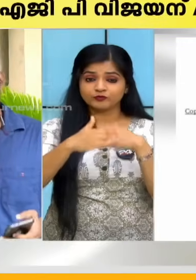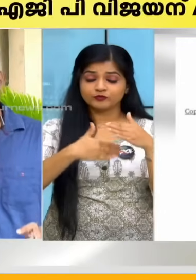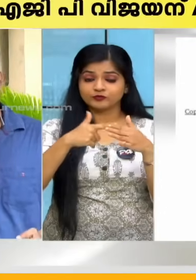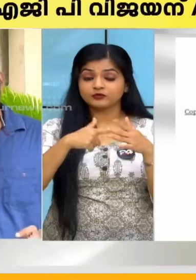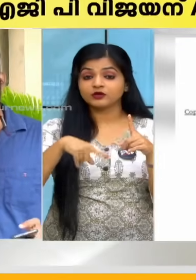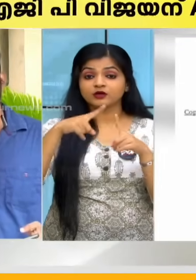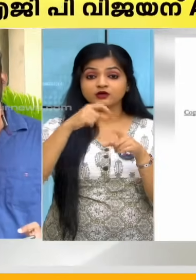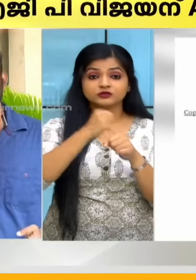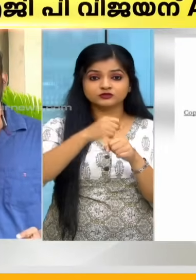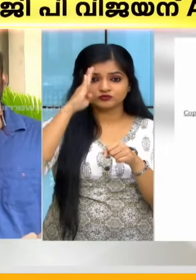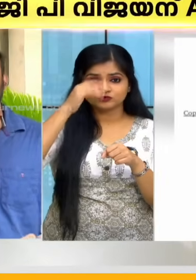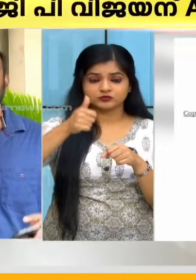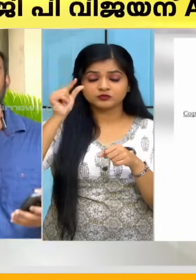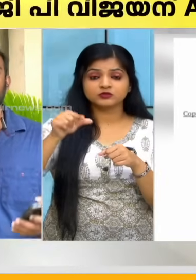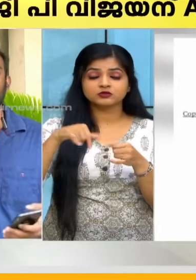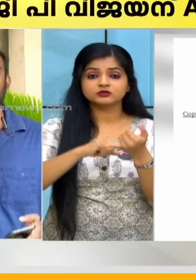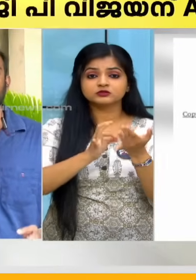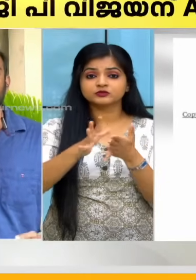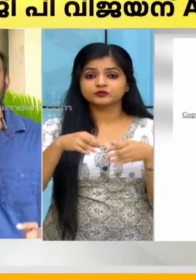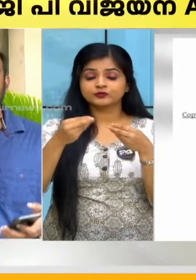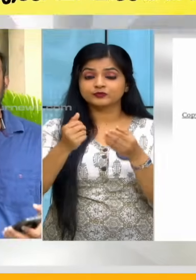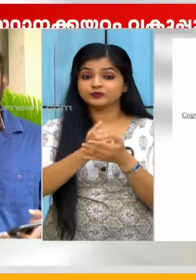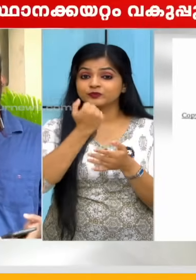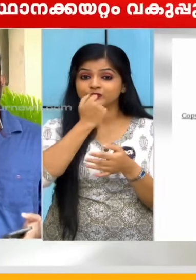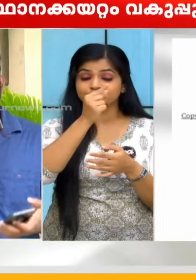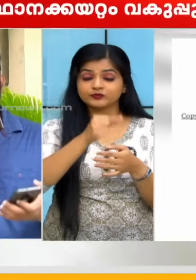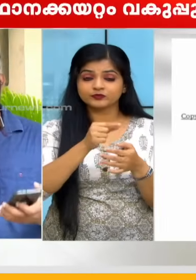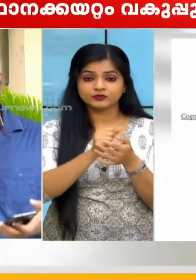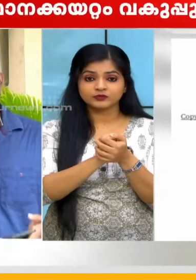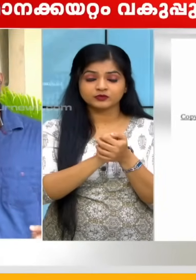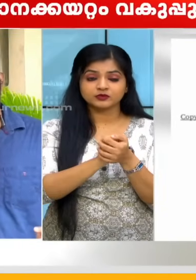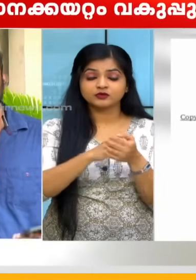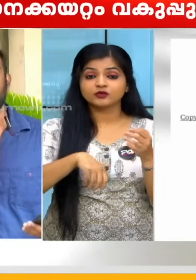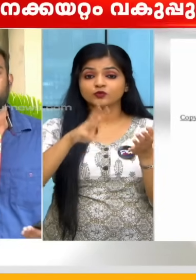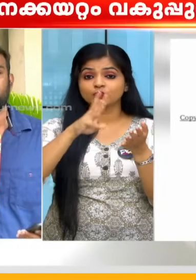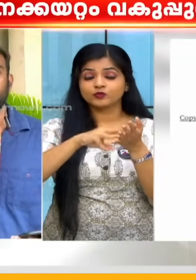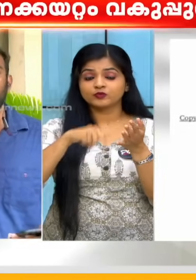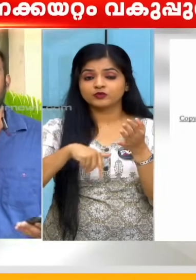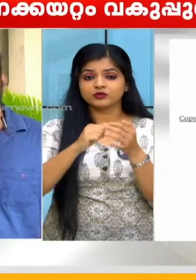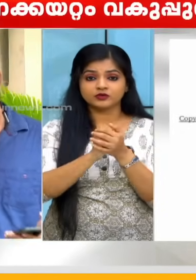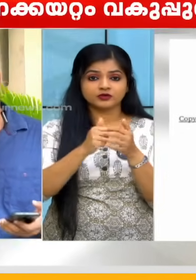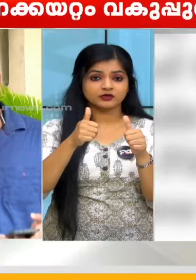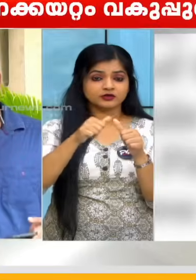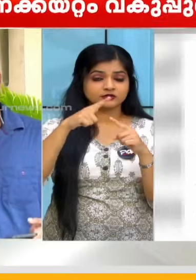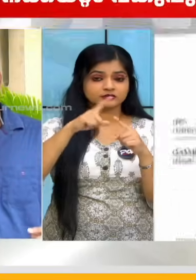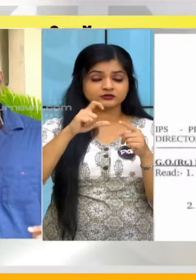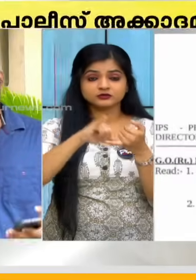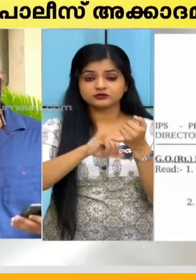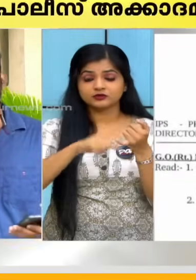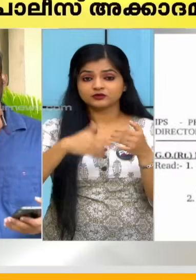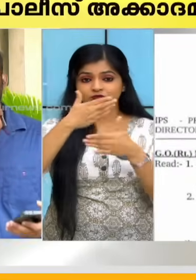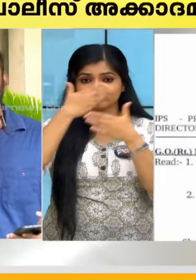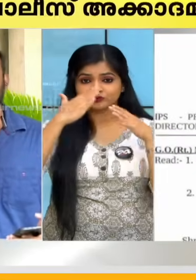P വിജയനെ സസ്പെൻഷൻ ആവേണ്ടി വന്നത്. അതായത് ഈ പ്രതിയെ ATS മുംബൈ ATS സേനയും കേരളത്തിലെ തീവ്രവാദ വിരുദ്ധ